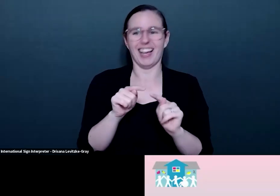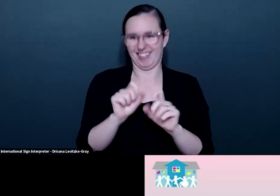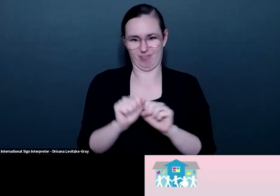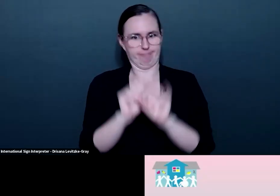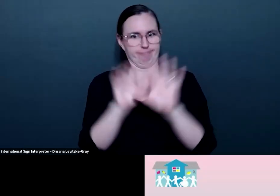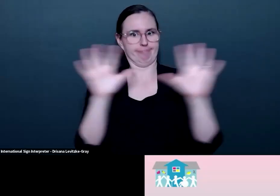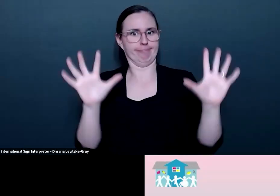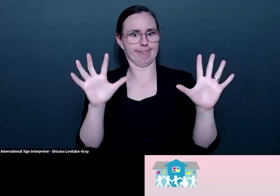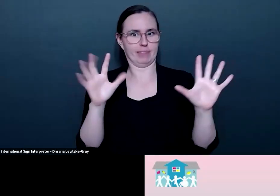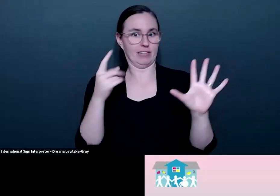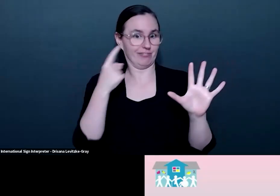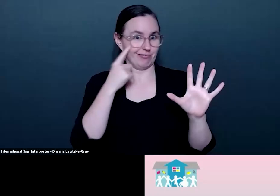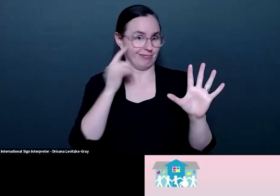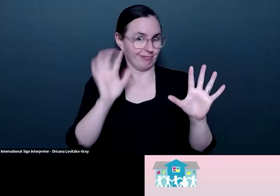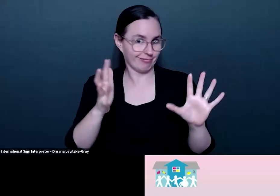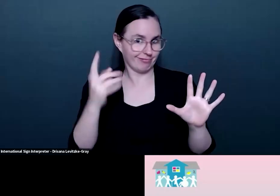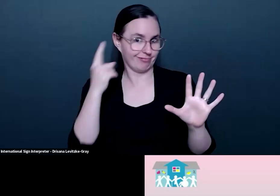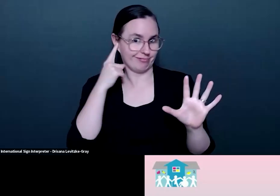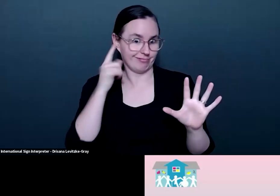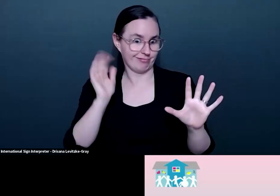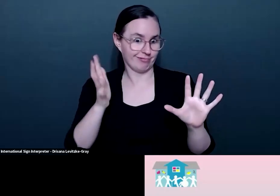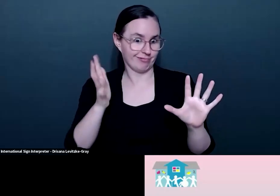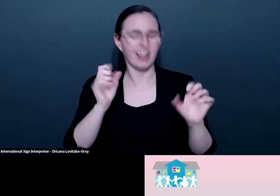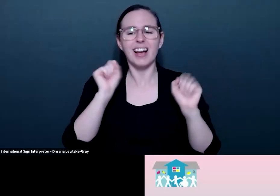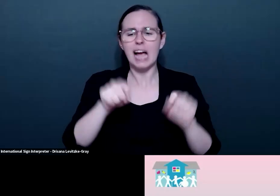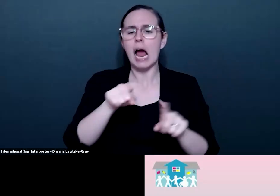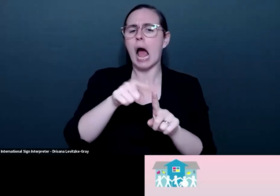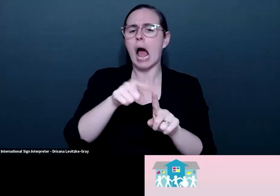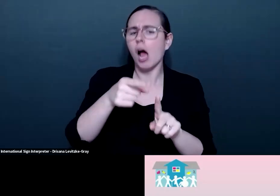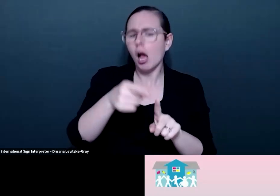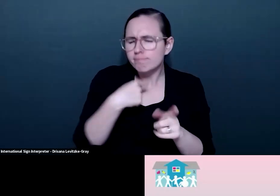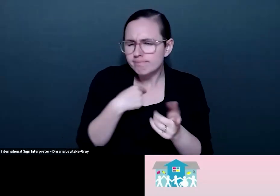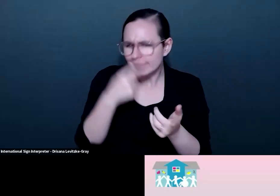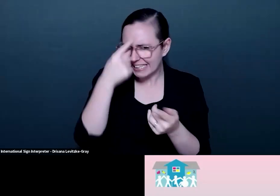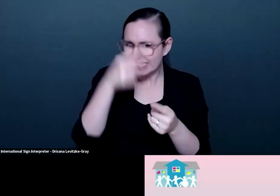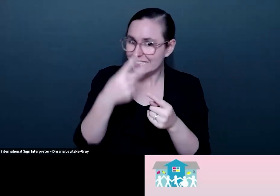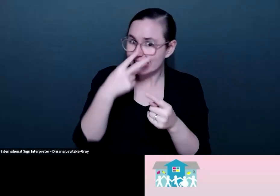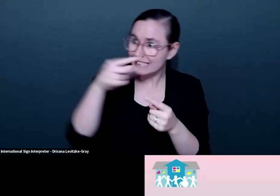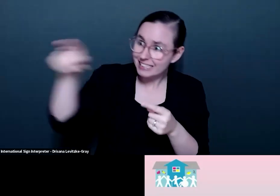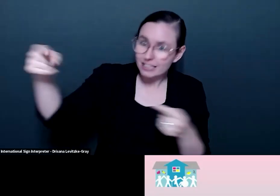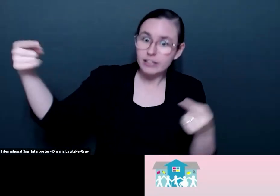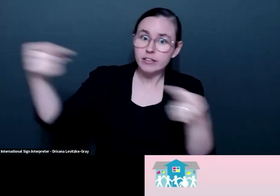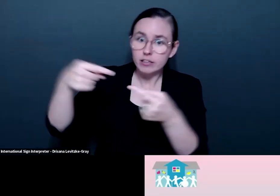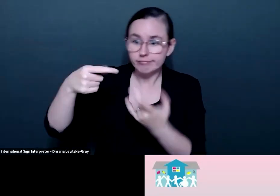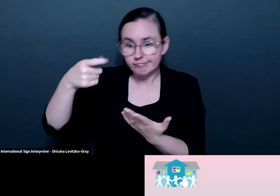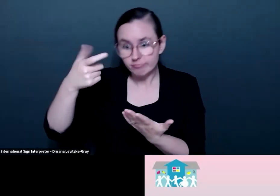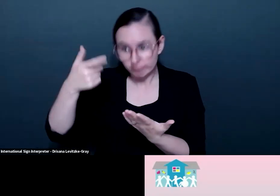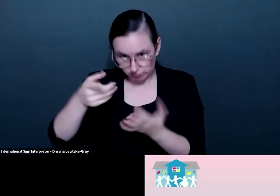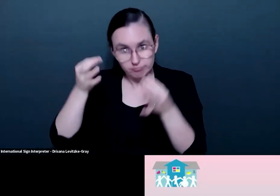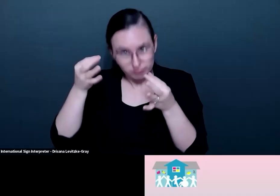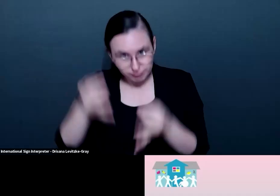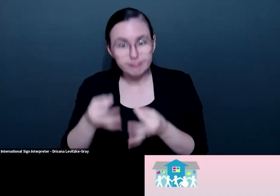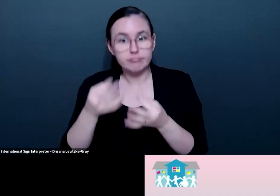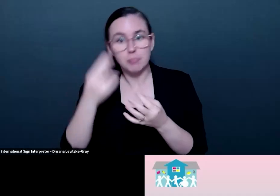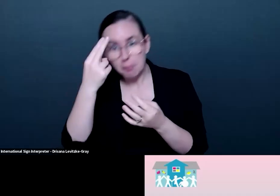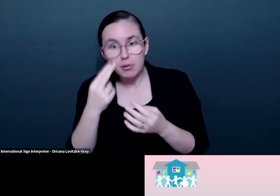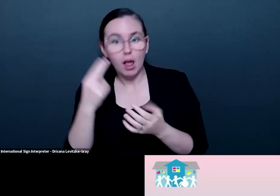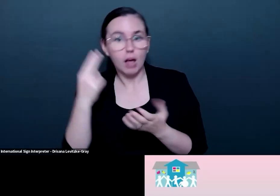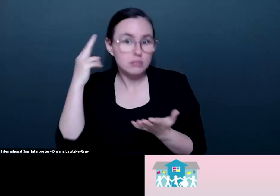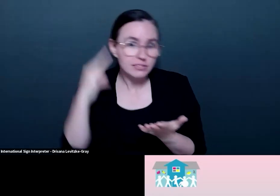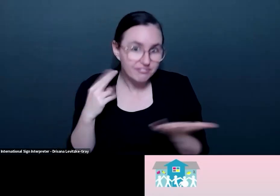menée par un médecin. Mais l'intérêt ici, c'est de ne pas identifier des